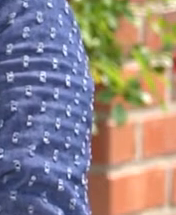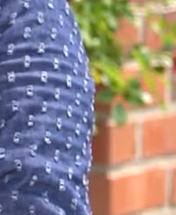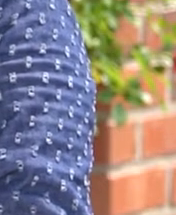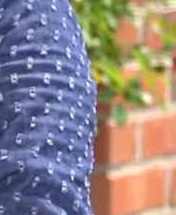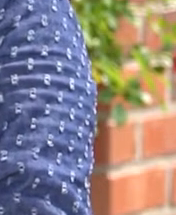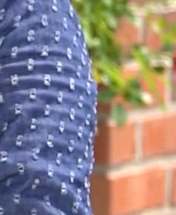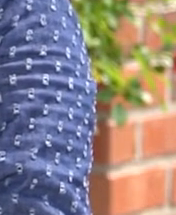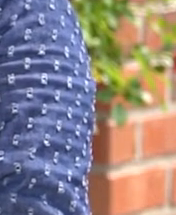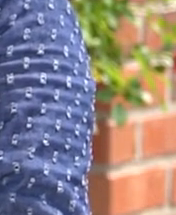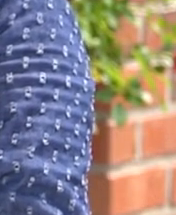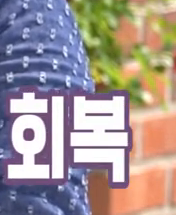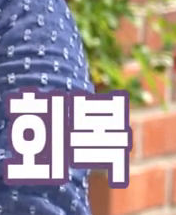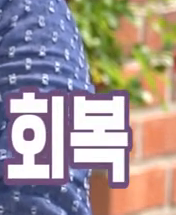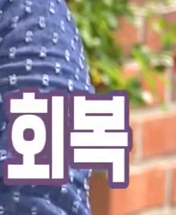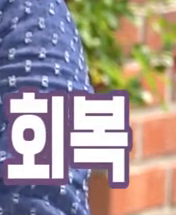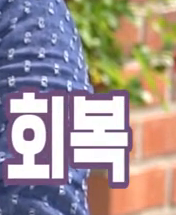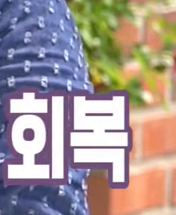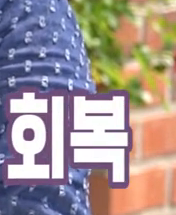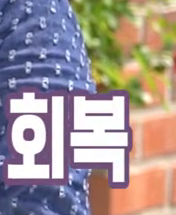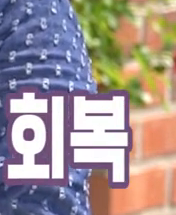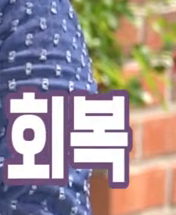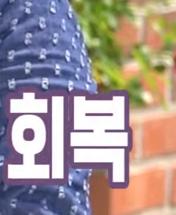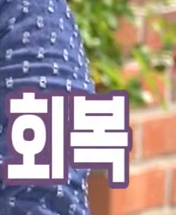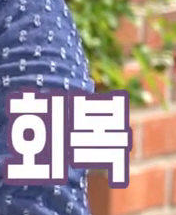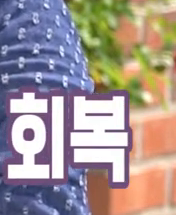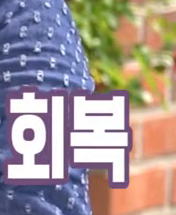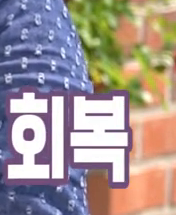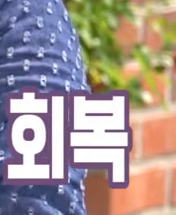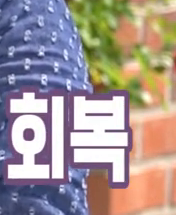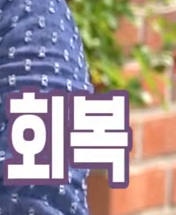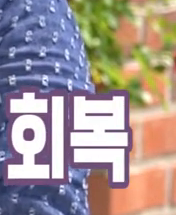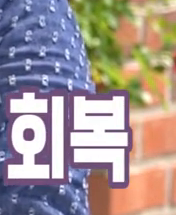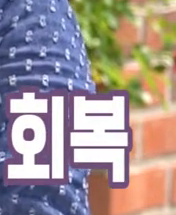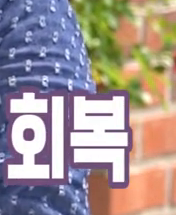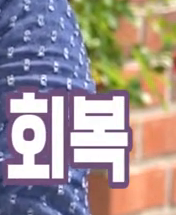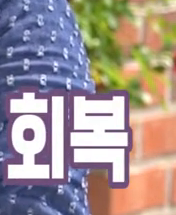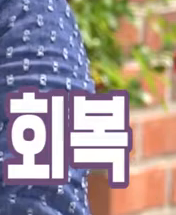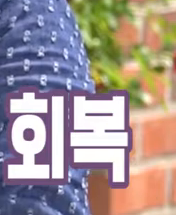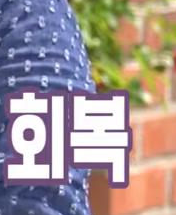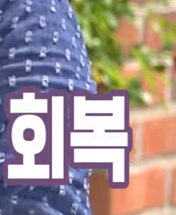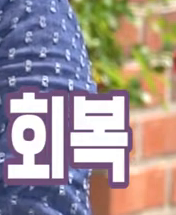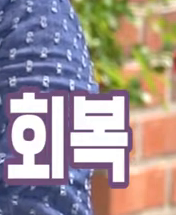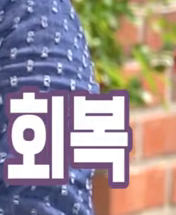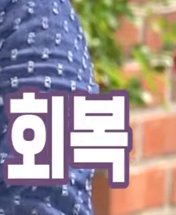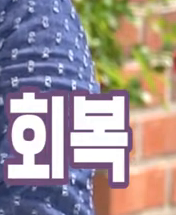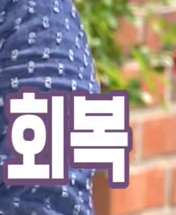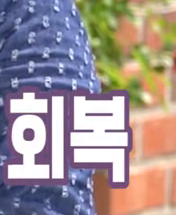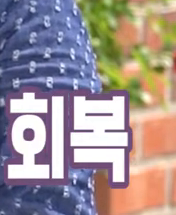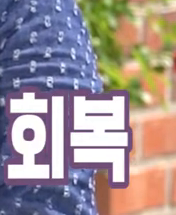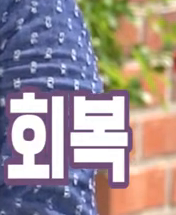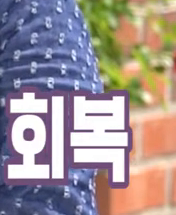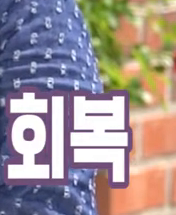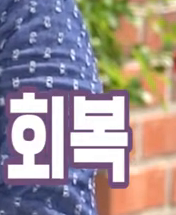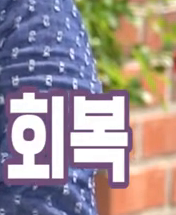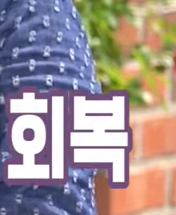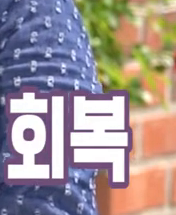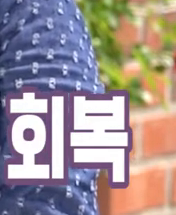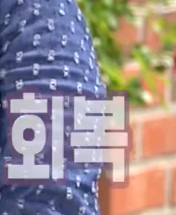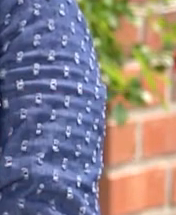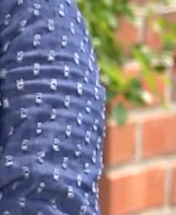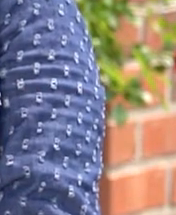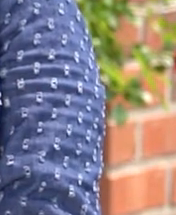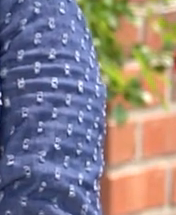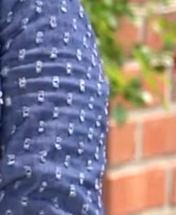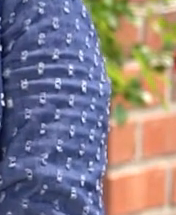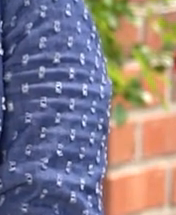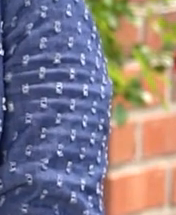취소되거나 축소된 행사와 축제 경비 등 세출 예산을 주민들의 생활 안정과 침체된 지역 경제 회복을 위해 사용될 수